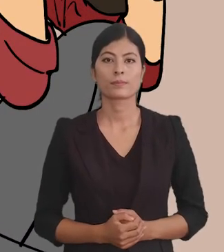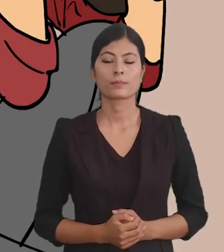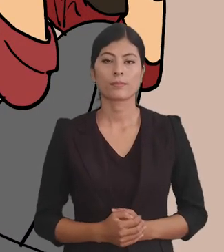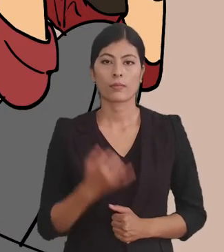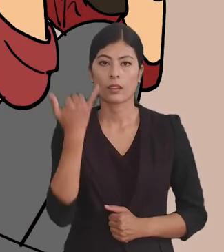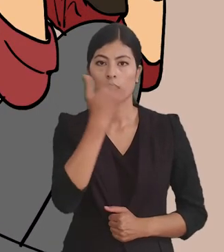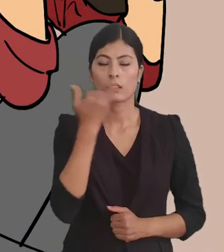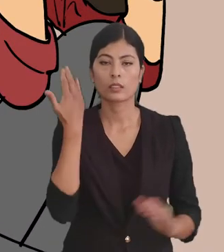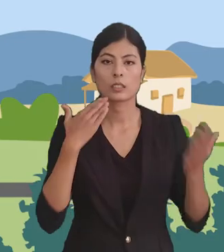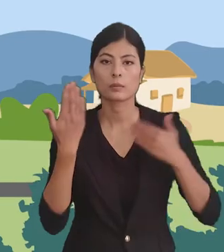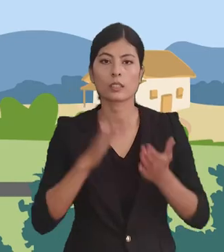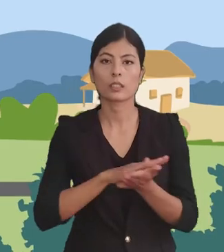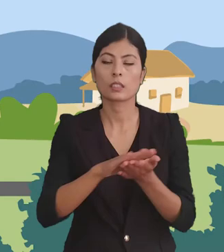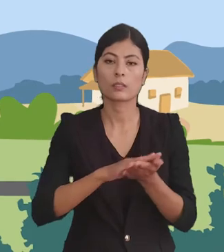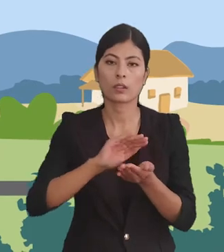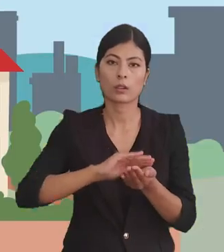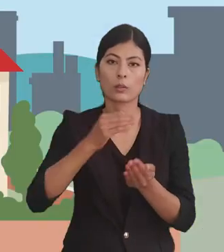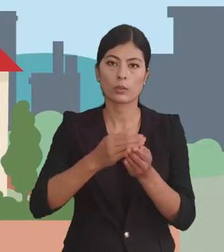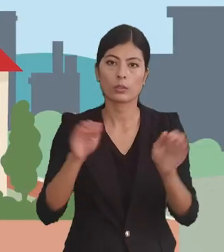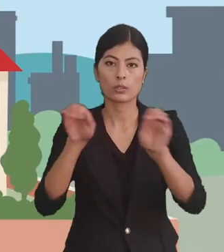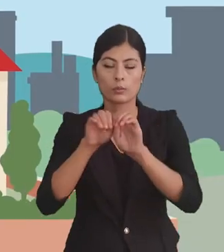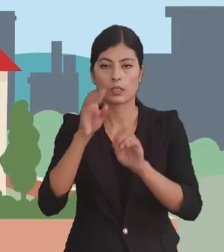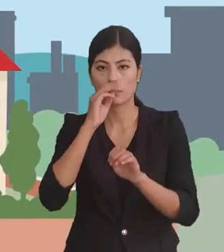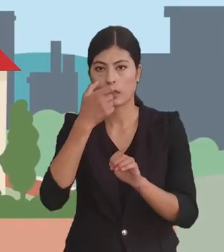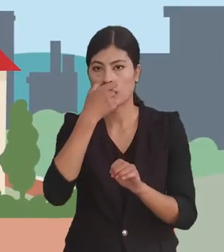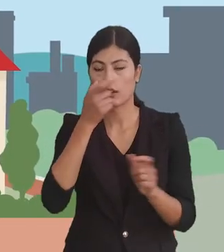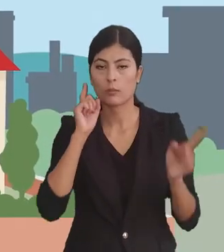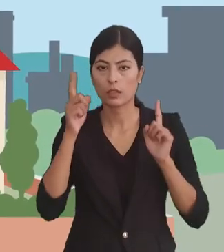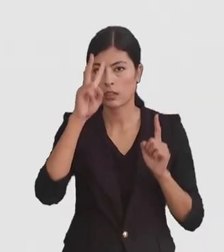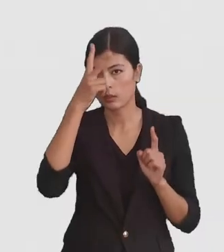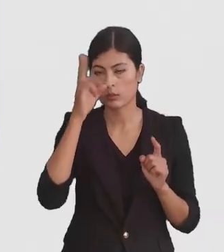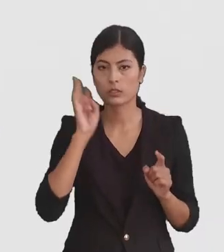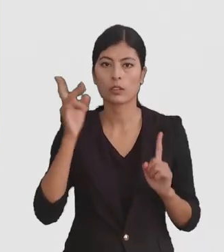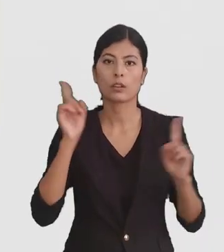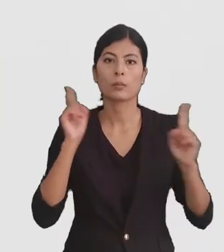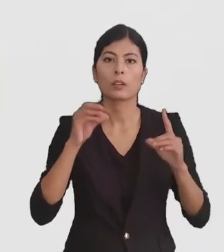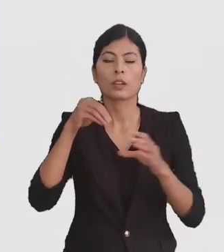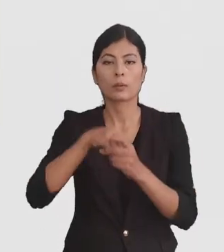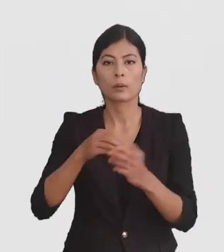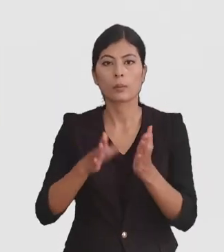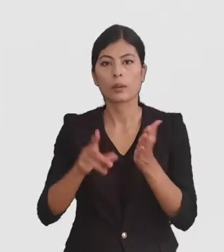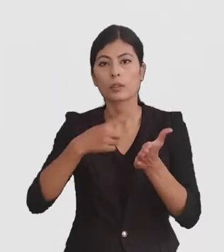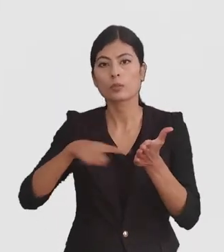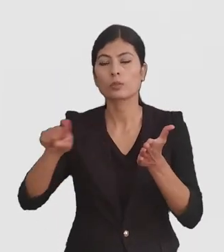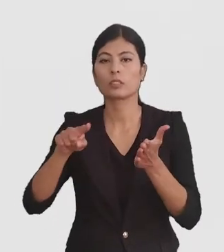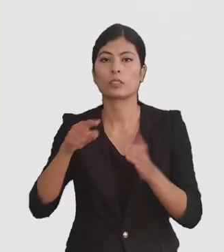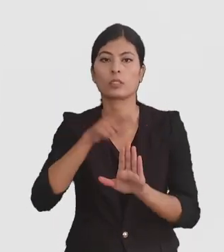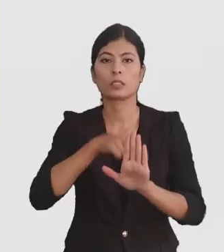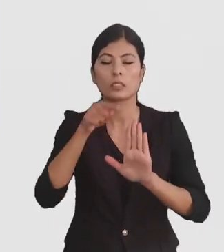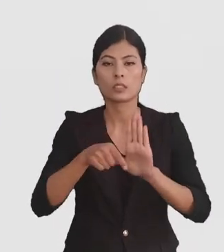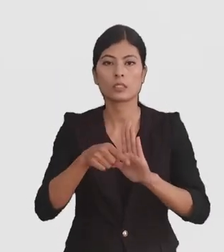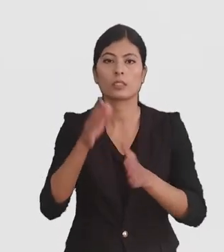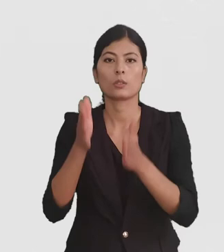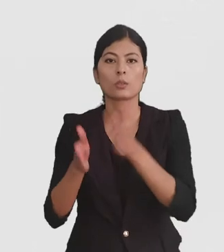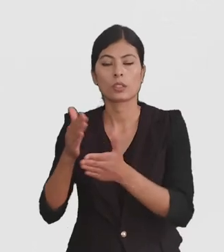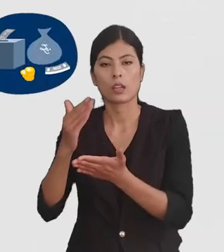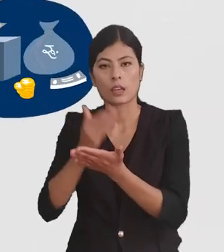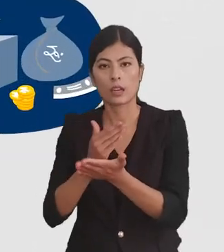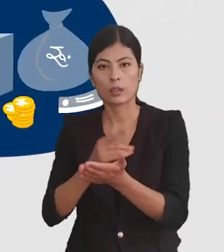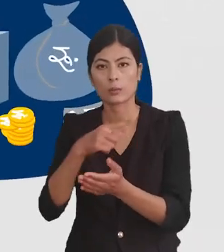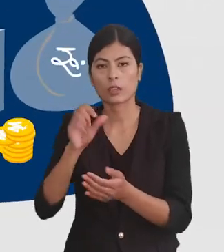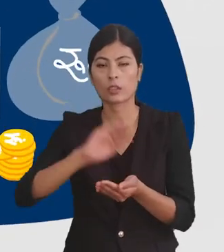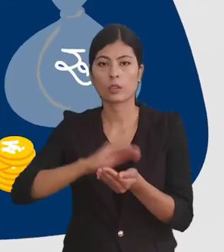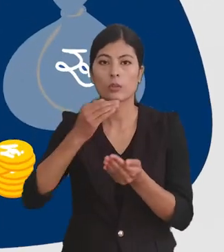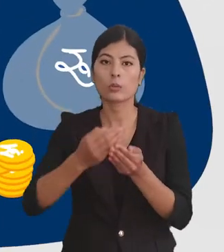लैङ्गिक हिंसा निवारणको सम्बन्धमा गाउँपालिका वा नगरपालिकाबाट स्वीकृत नीति योजना तथा कार्यक्रमको लागि कोषको